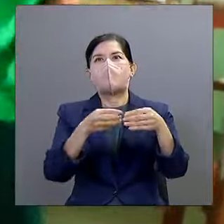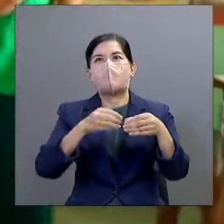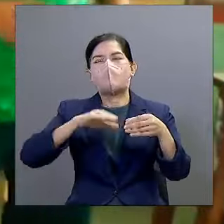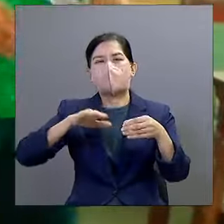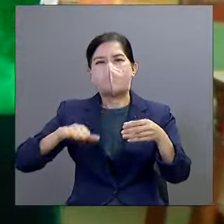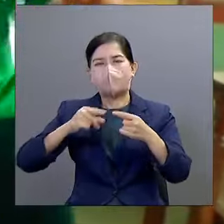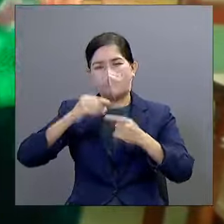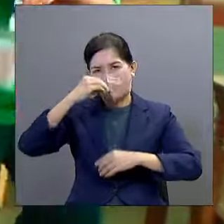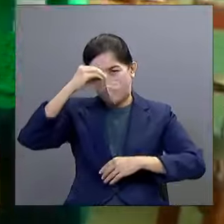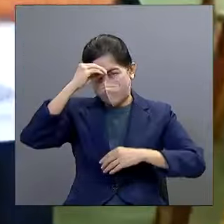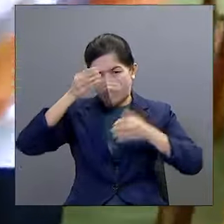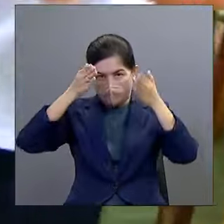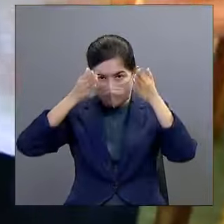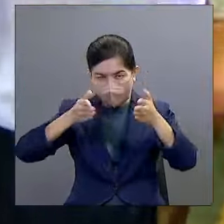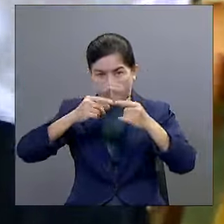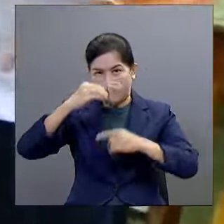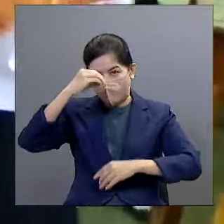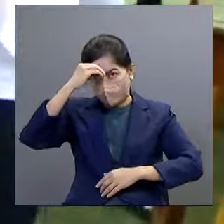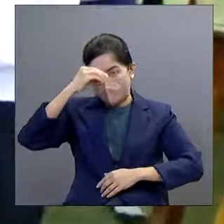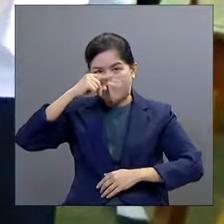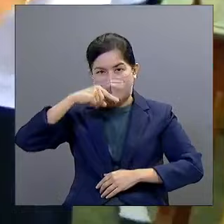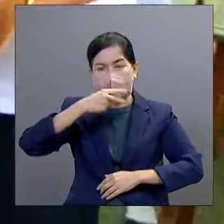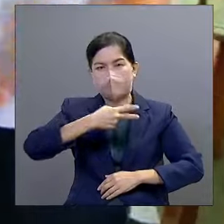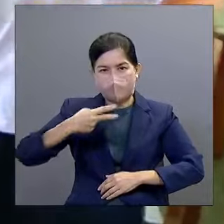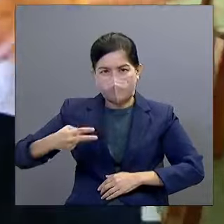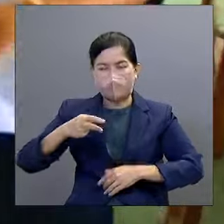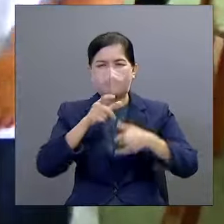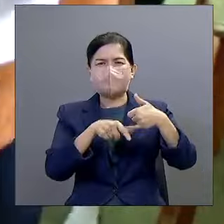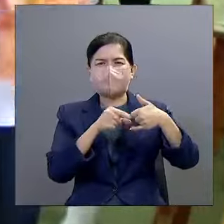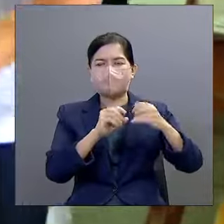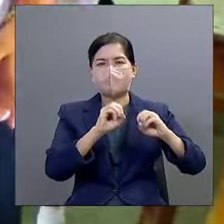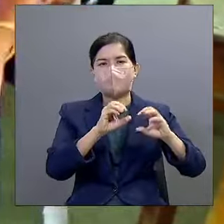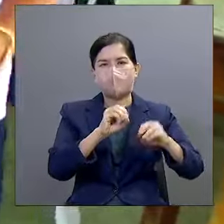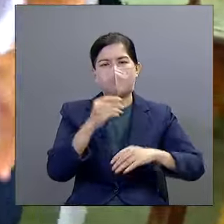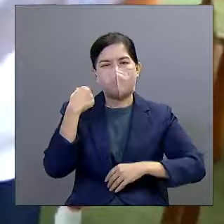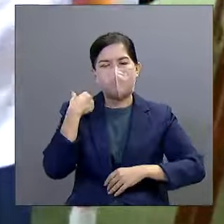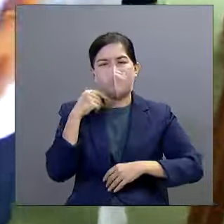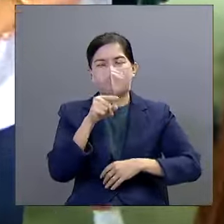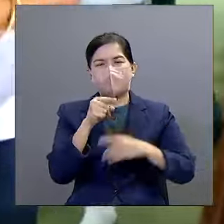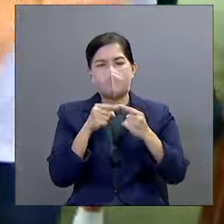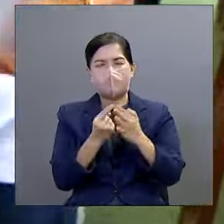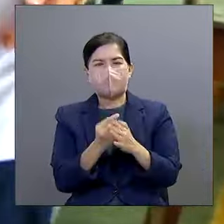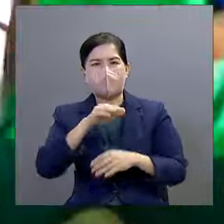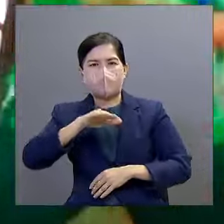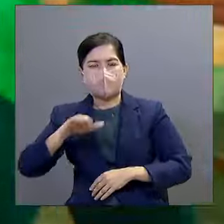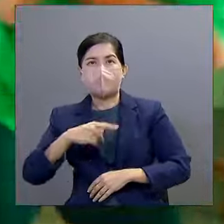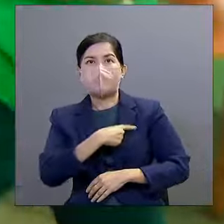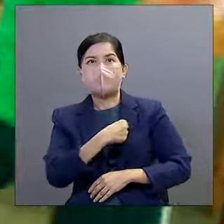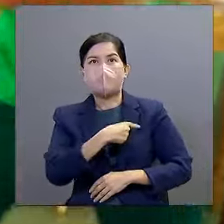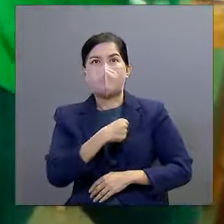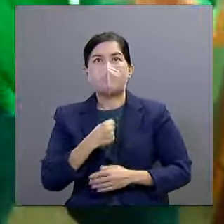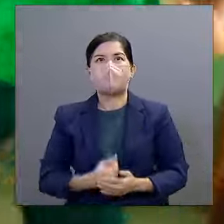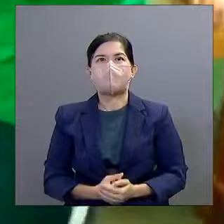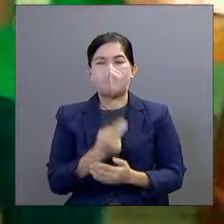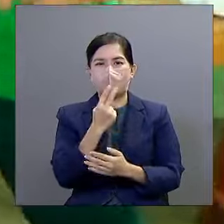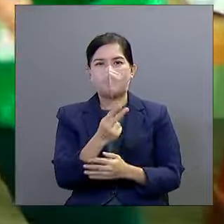ขยันเรียนวิชาภาษาไทยมากขึ้นซึ่งวิธีการของคุณครูแว่นดำนี้ได้รับการตอบรับดีมากเลยค่ะนักเรียนเนี่ยไม่เคยขาดเรียนเลยนะ โอ้โห